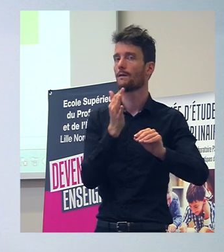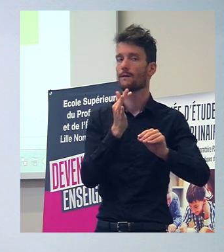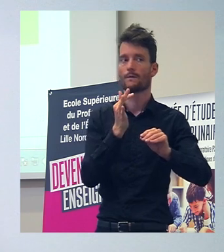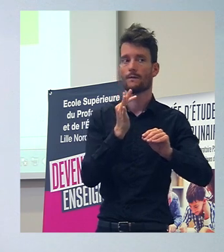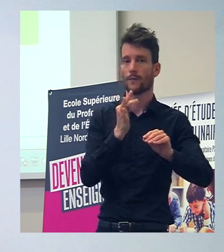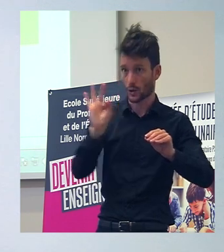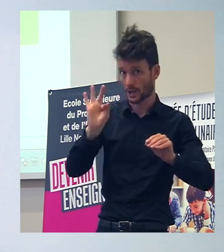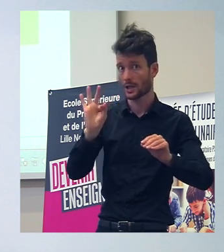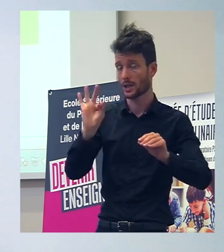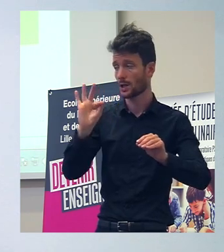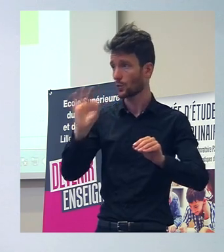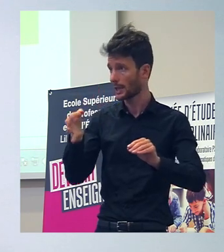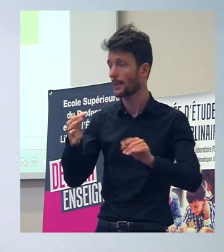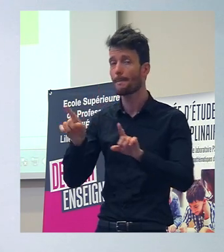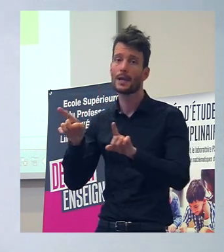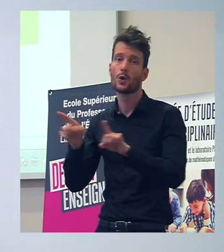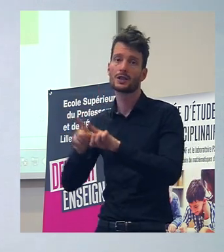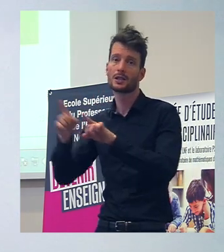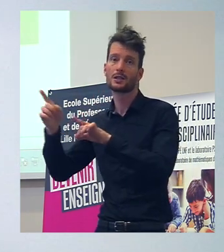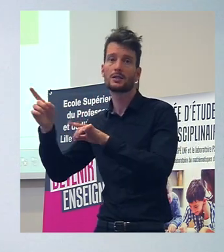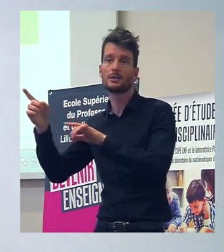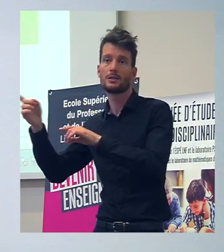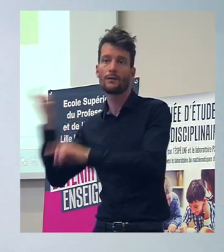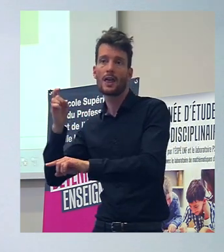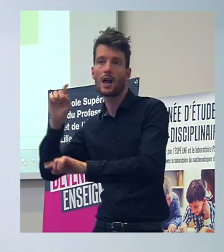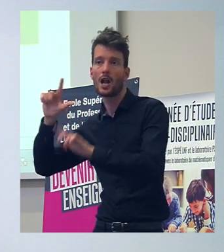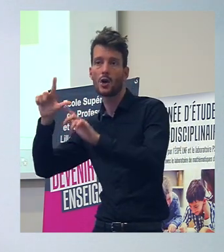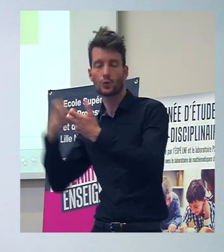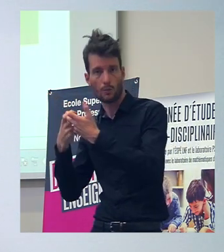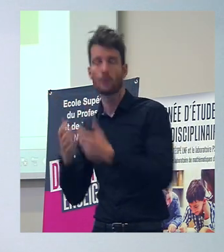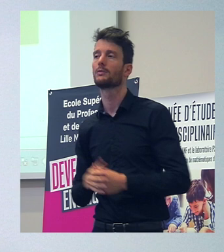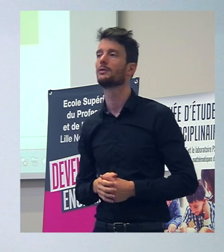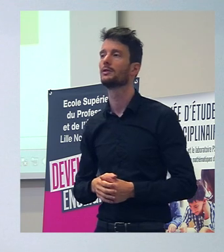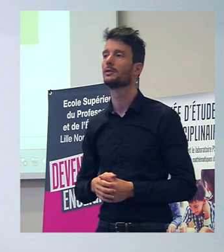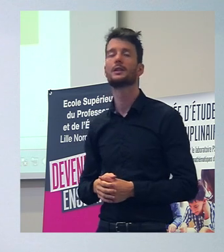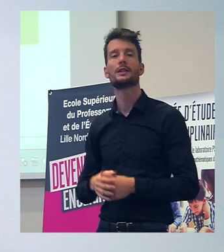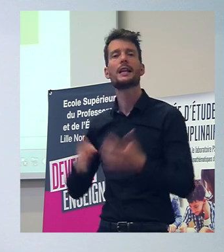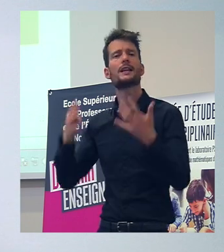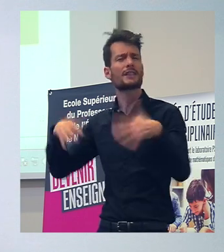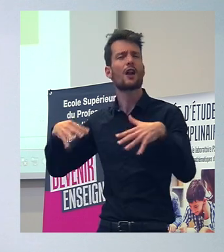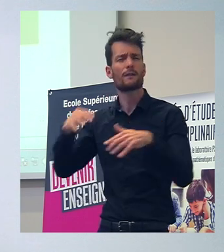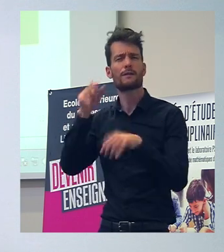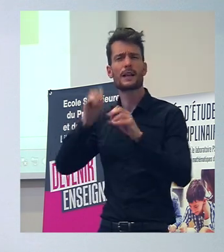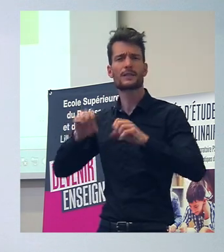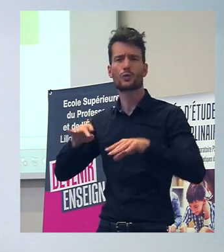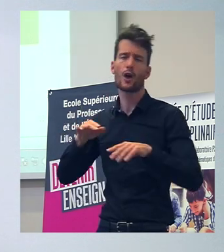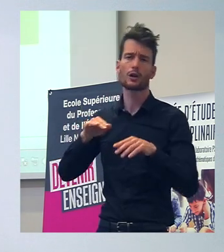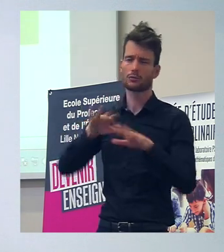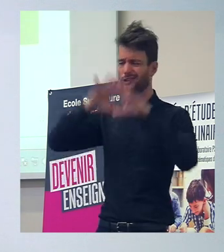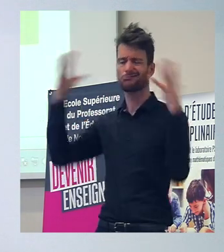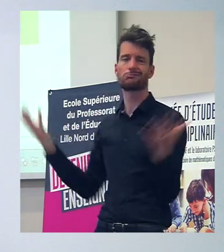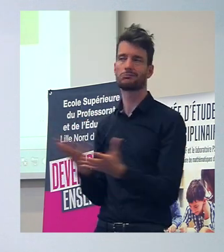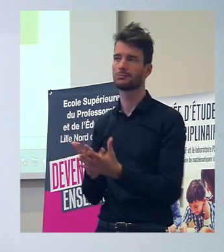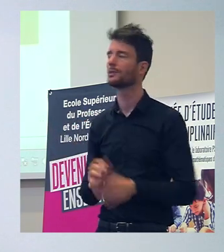enseignants qui s'inscrivent à partir du Luxembourg. Donc, c'était 19 instituteurs sur Belgique et Luxembourg, ce qui représentait